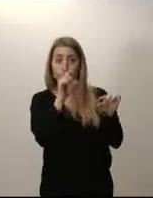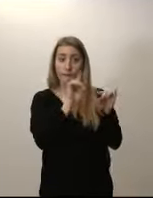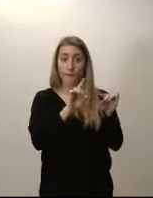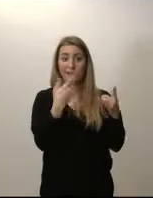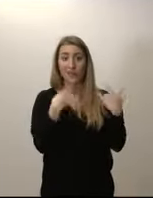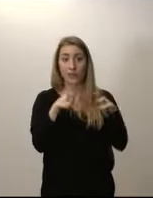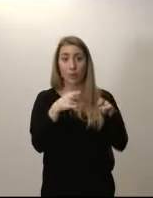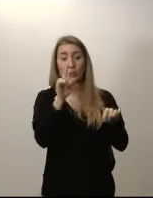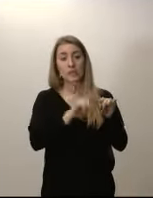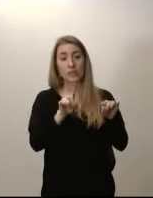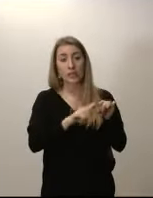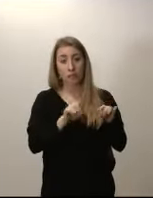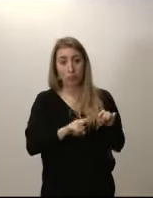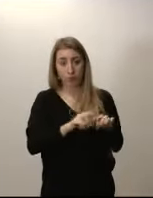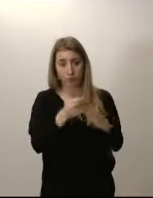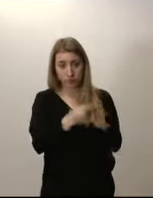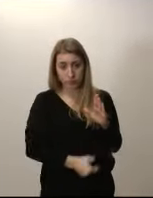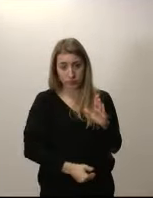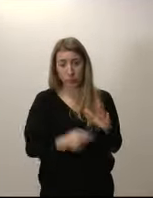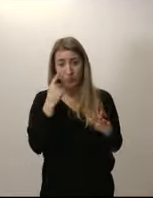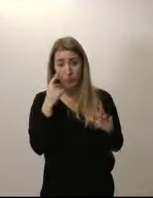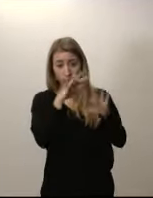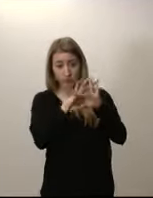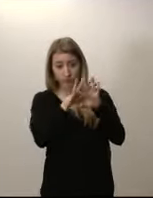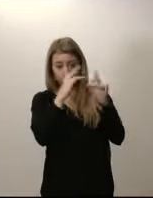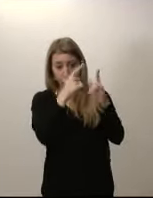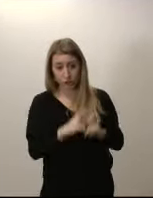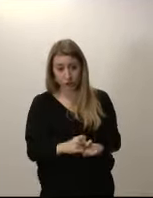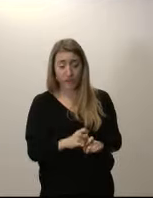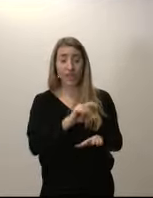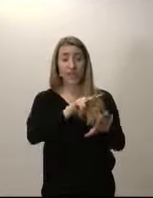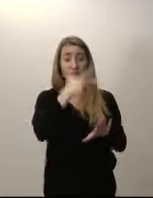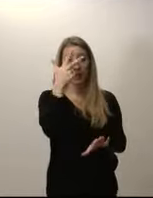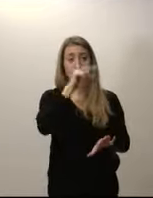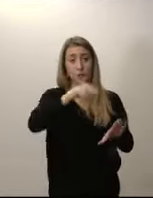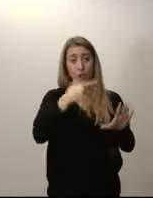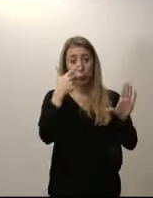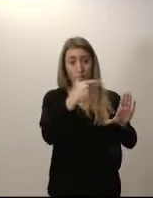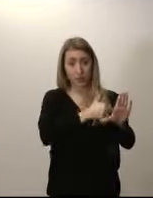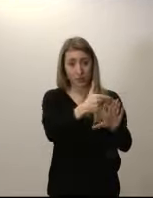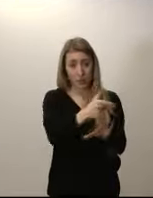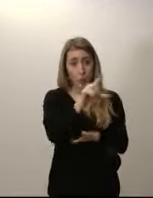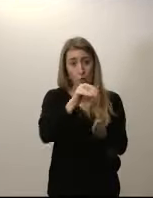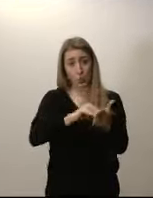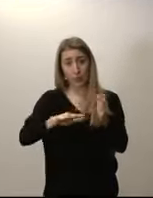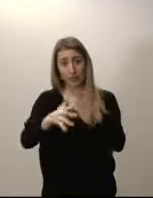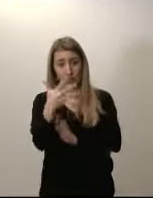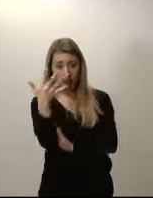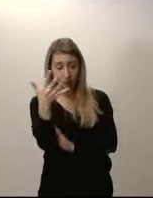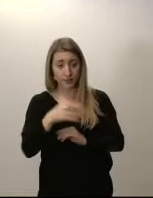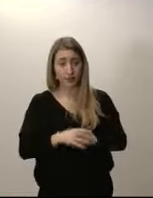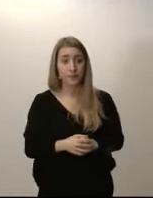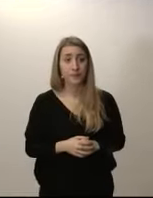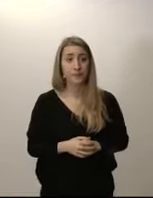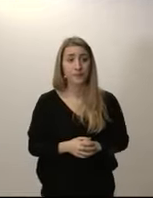qui sont passées, on voit peut-être pas bien les chiffres, de 13,8 millions à 16 millions en 2015, 16 millions vous l'avez vu